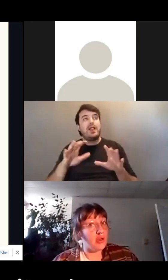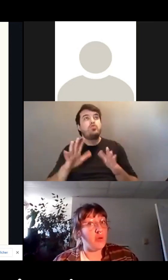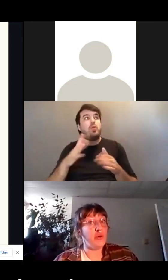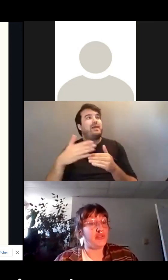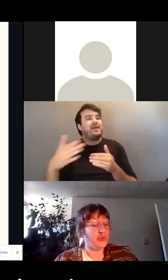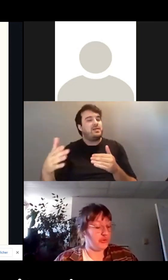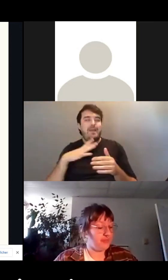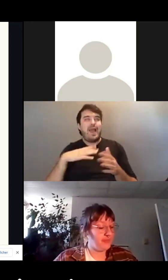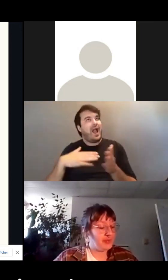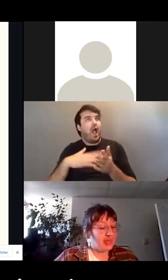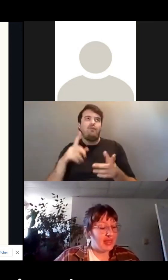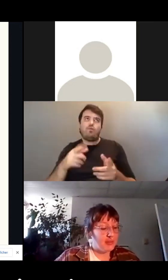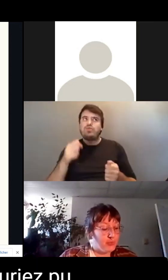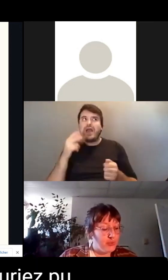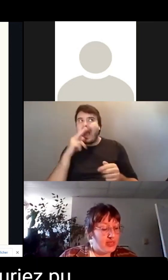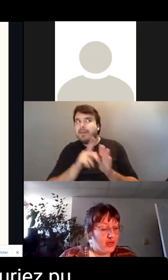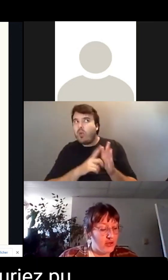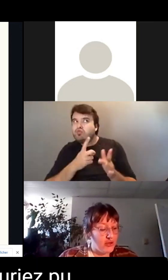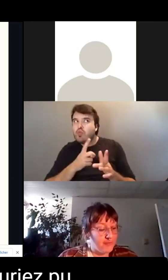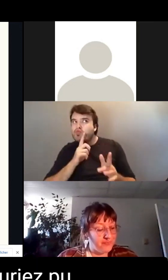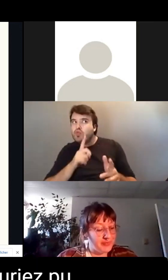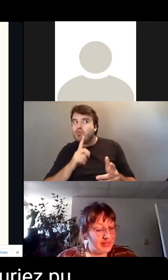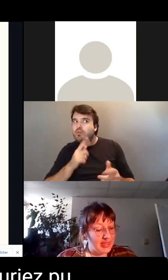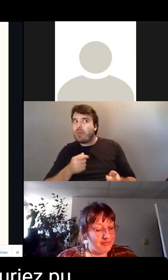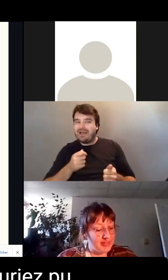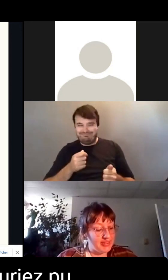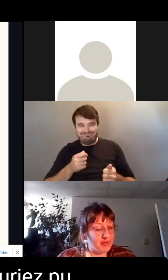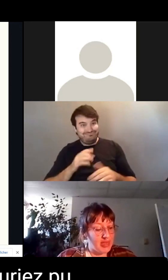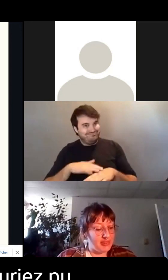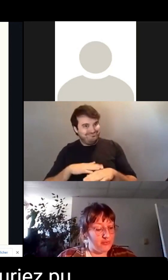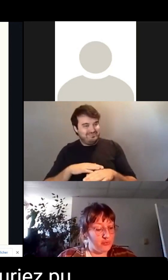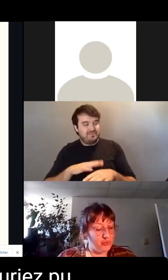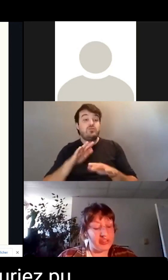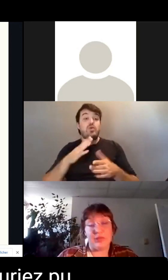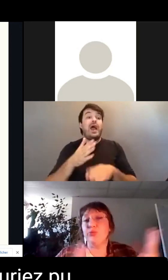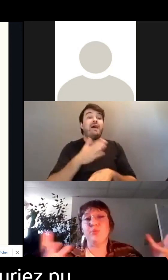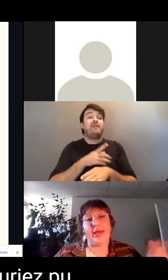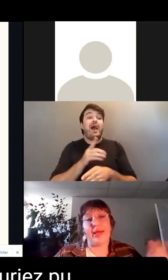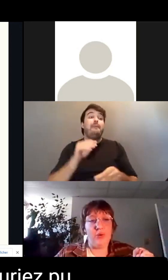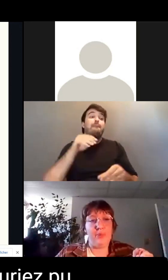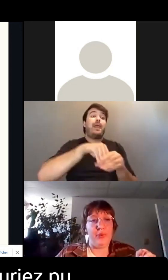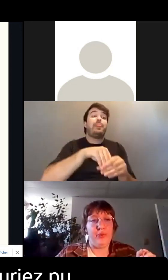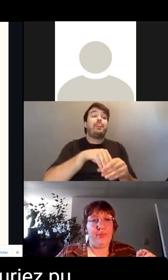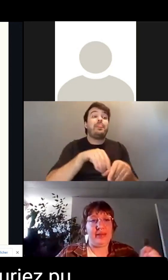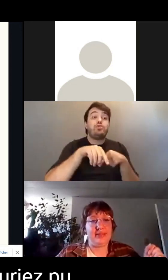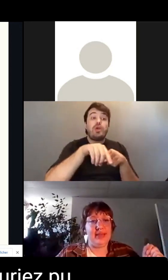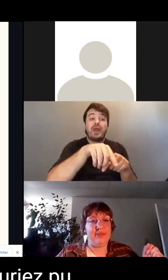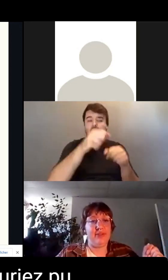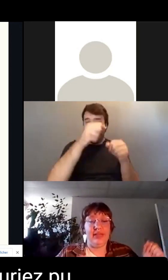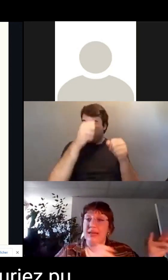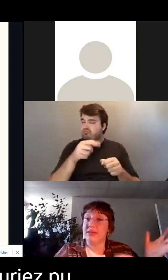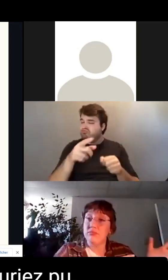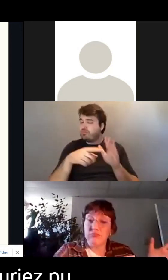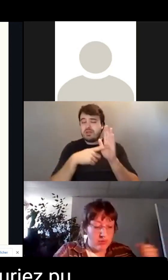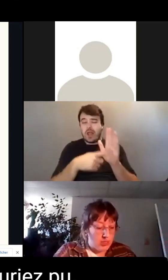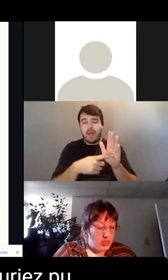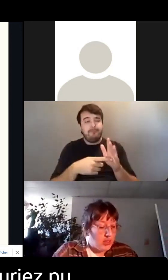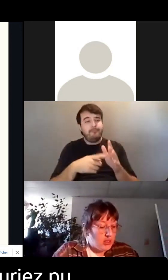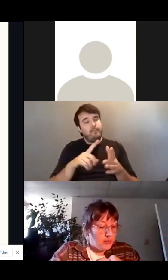météo encore pour être sûr. Et puis, avant de les planter, vous auriez pu, par exemple, partir avec des